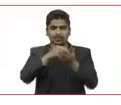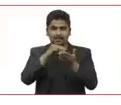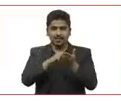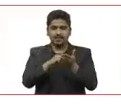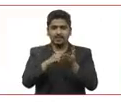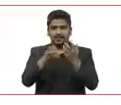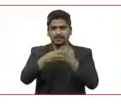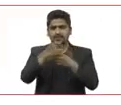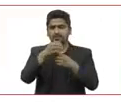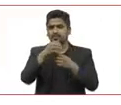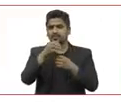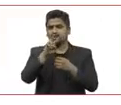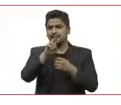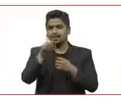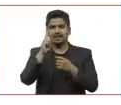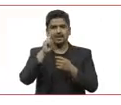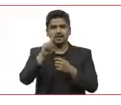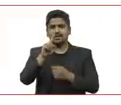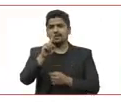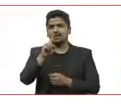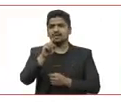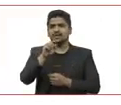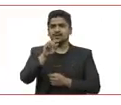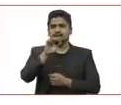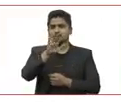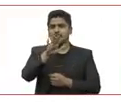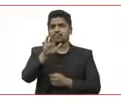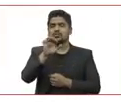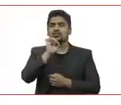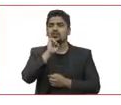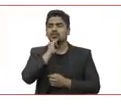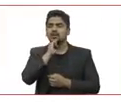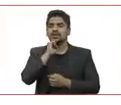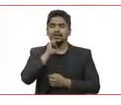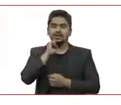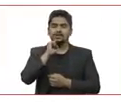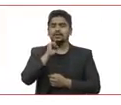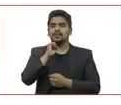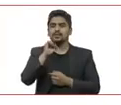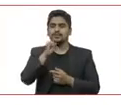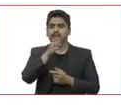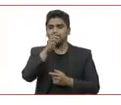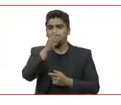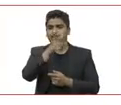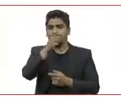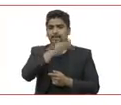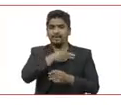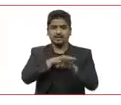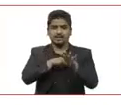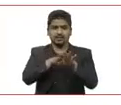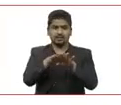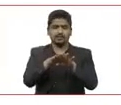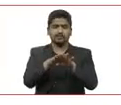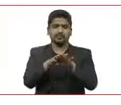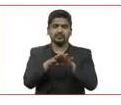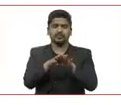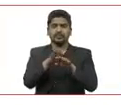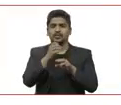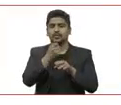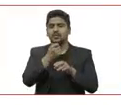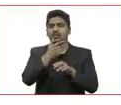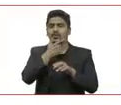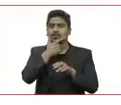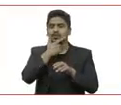विभिन्न भागका 21 देखि 59 वर्षसम्मका हाम्रा दाजुभाइ दिदीबहिनीहरू हुनुहुन्थ्यो। उहाँहरू युके